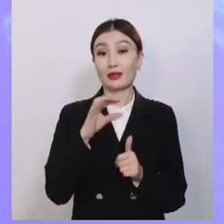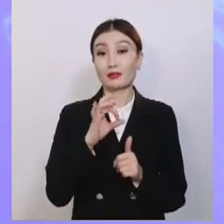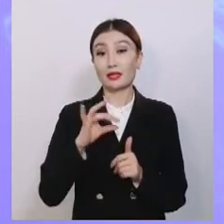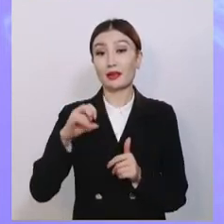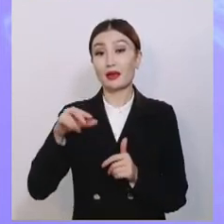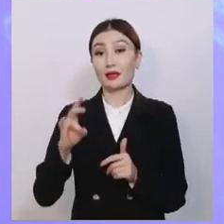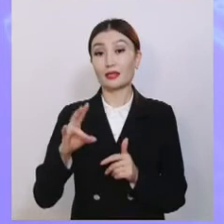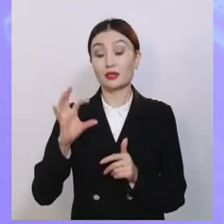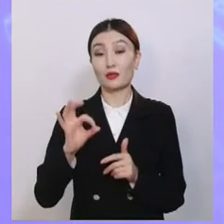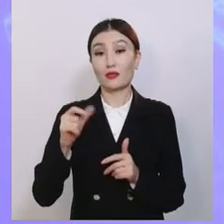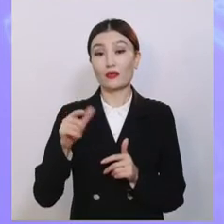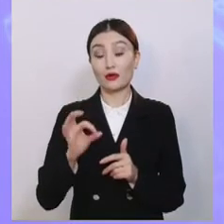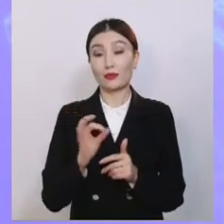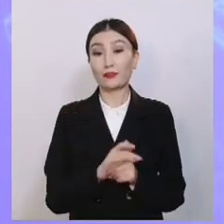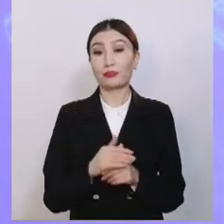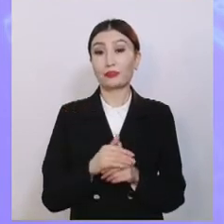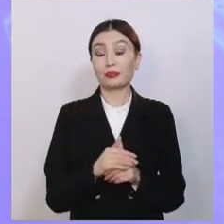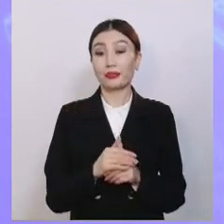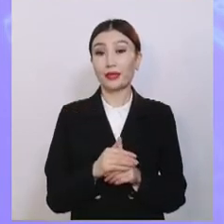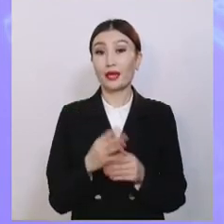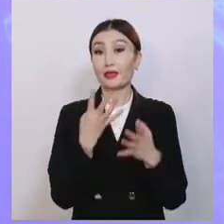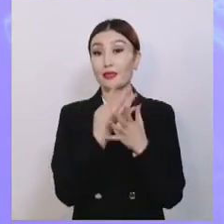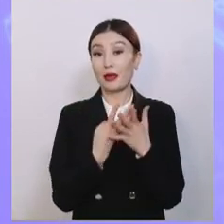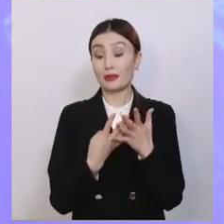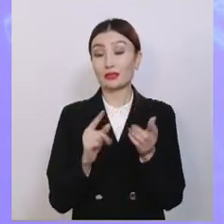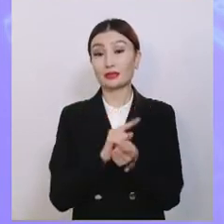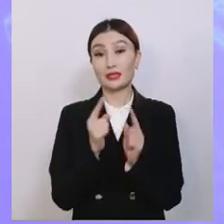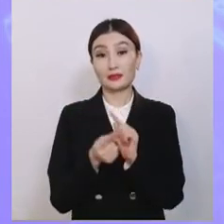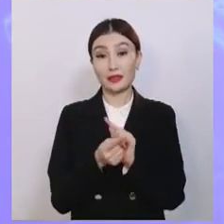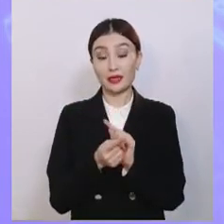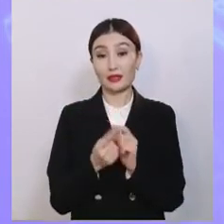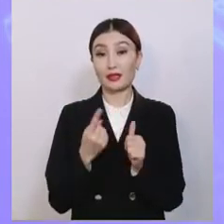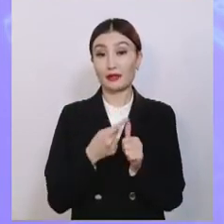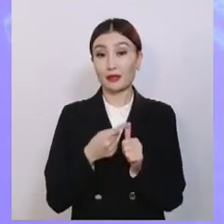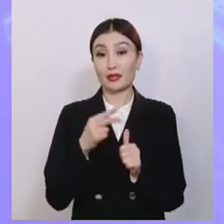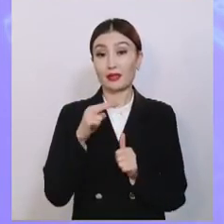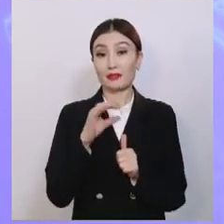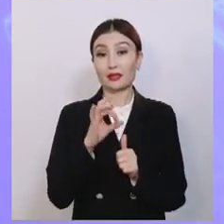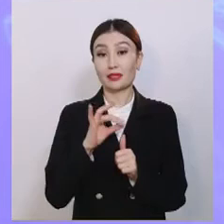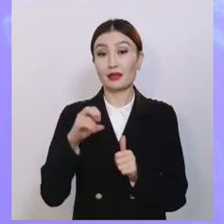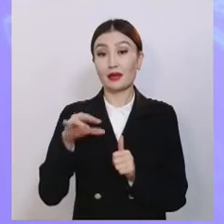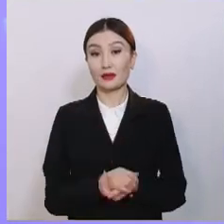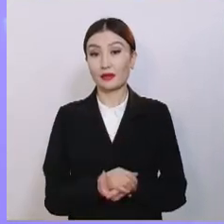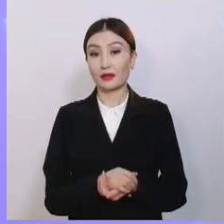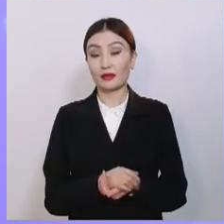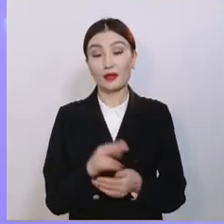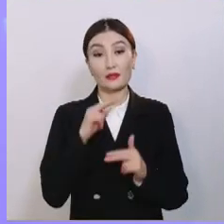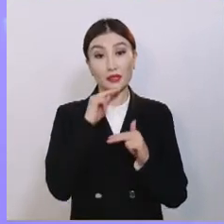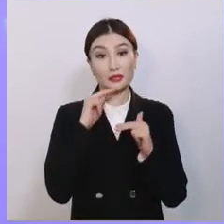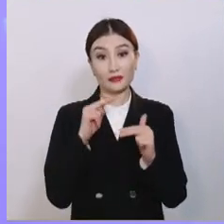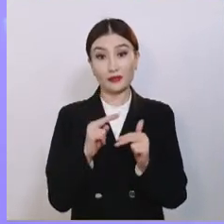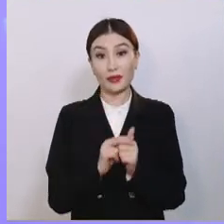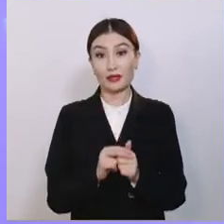прилагательного. Перед вами таблица изменения имени прилагательного по числам.